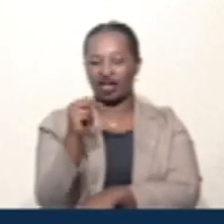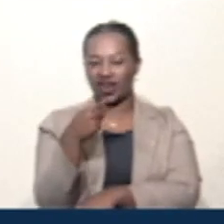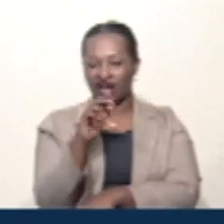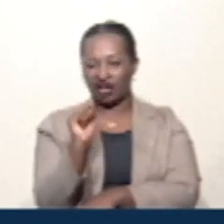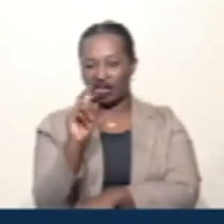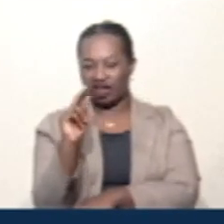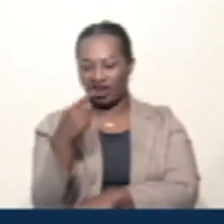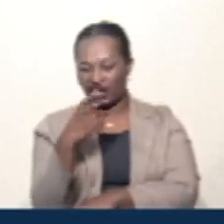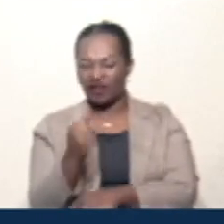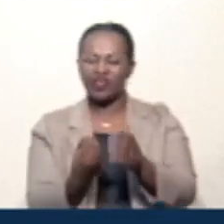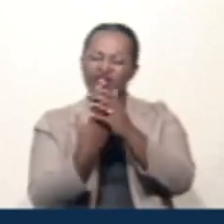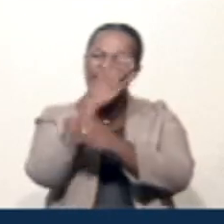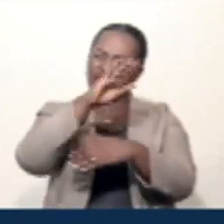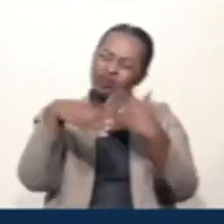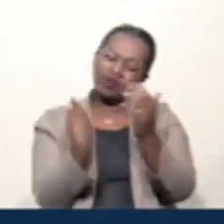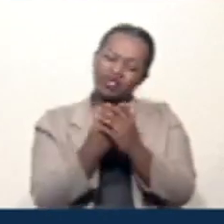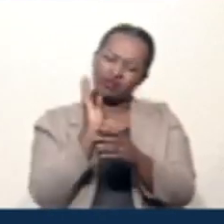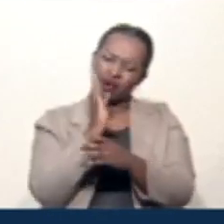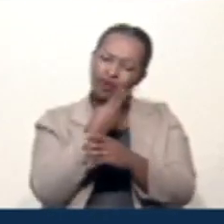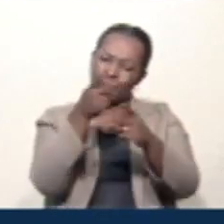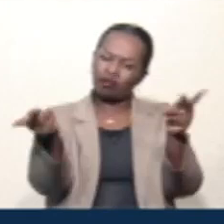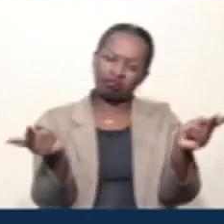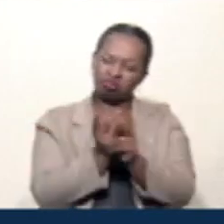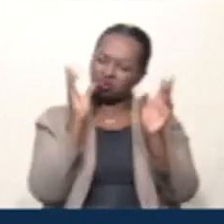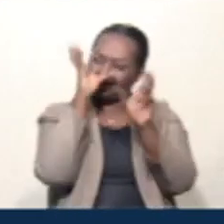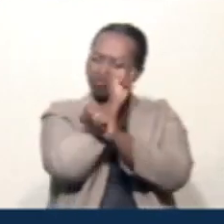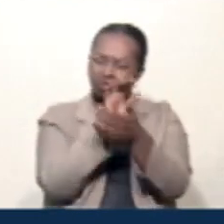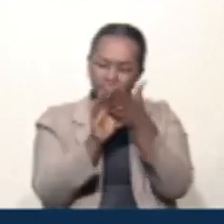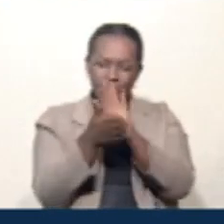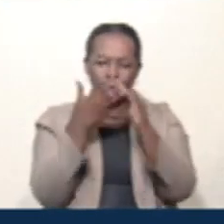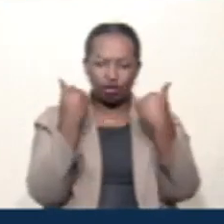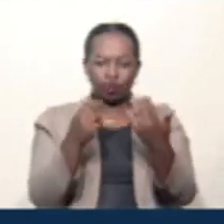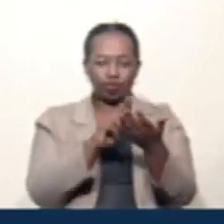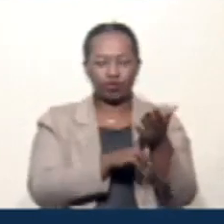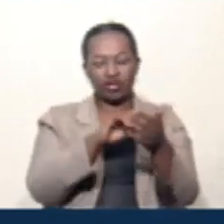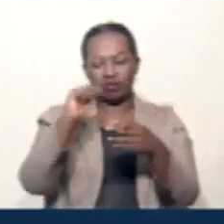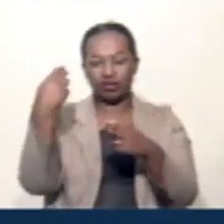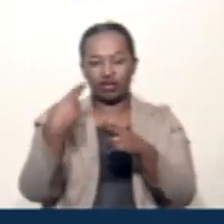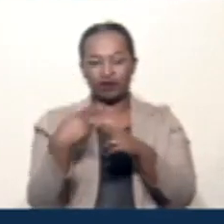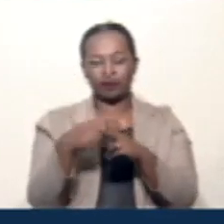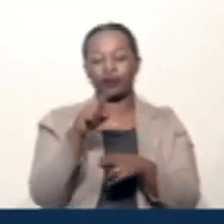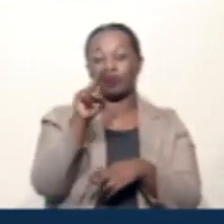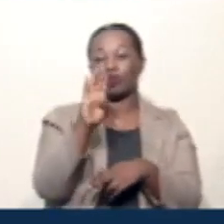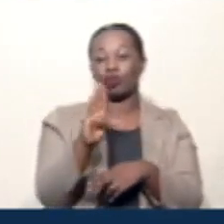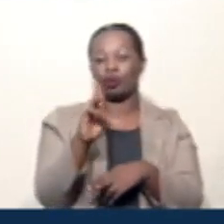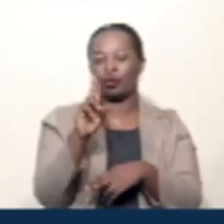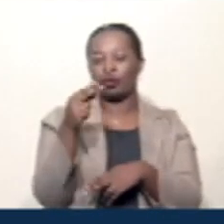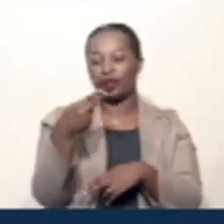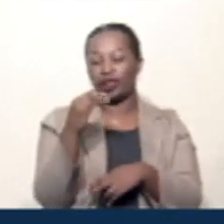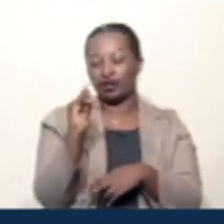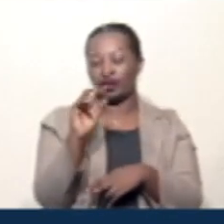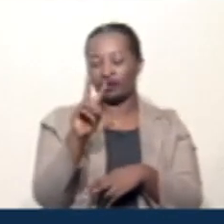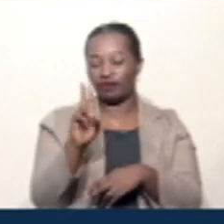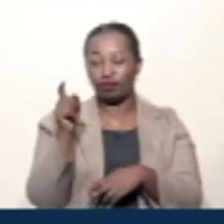byose byo mu gishanga twakeneraga biza kubura. Ubu ngo dusigaye dukoresha ibyatsi bita ubuhivu. Ubuhivu buturuka Uganda,